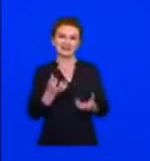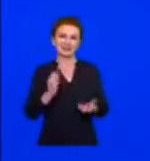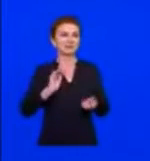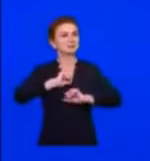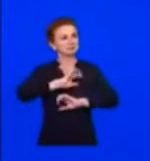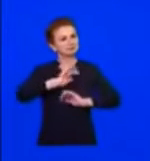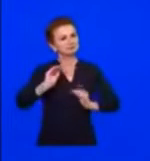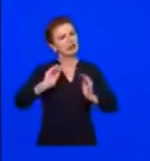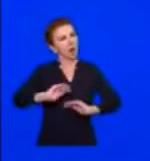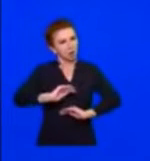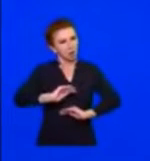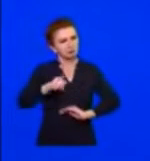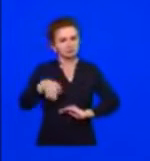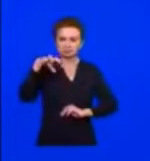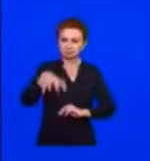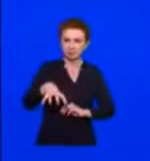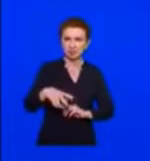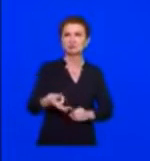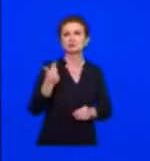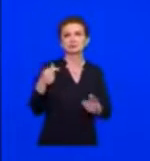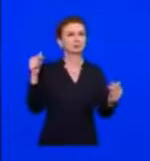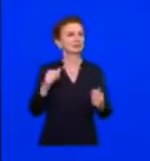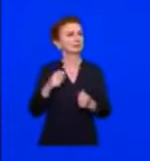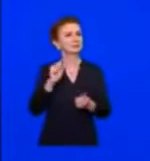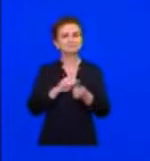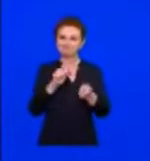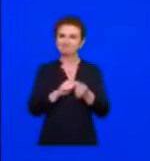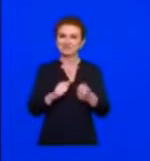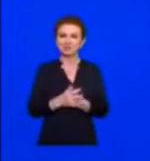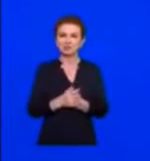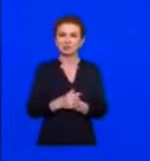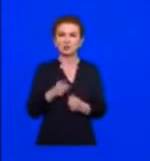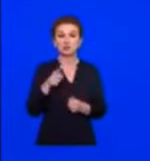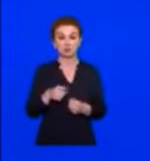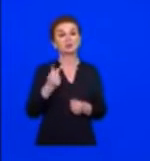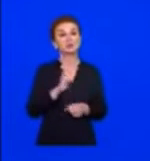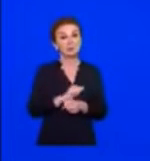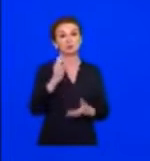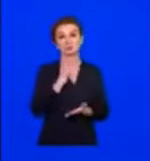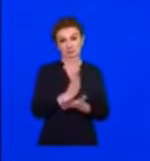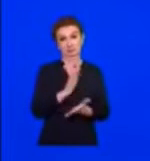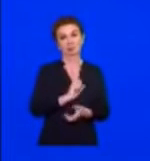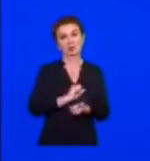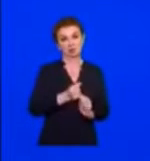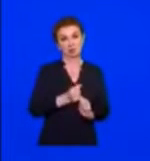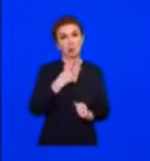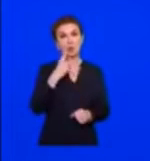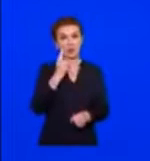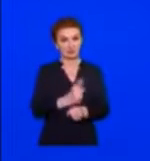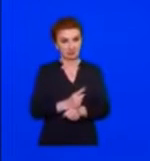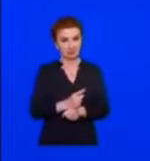te branże, które najbardziej zostały dotknięte i dla nich te decyzje już zostały podjęte w bardzo dużym